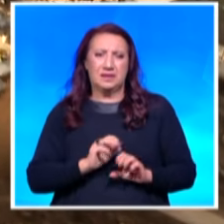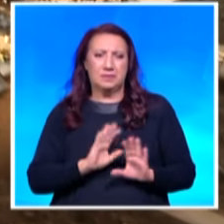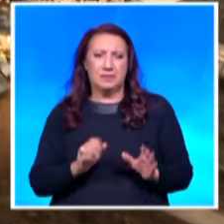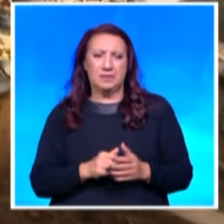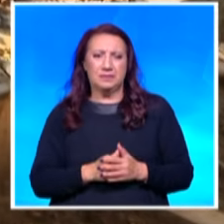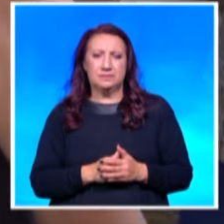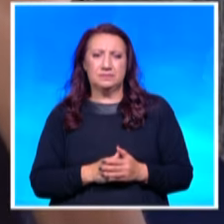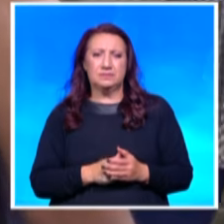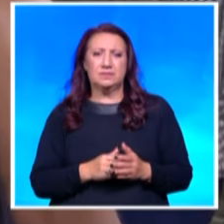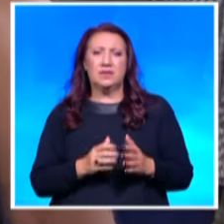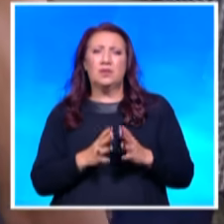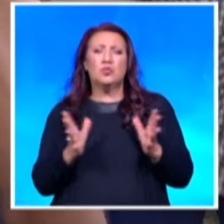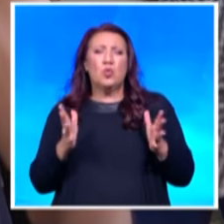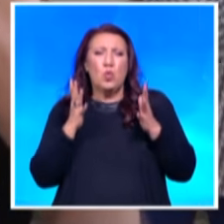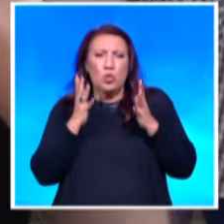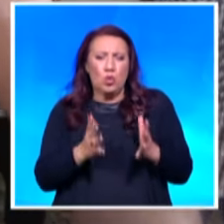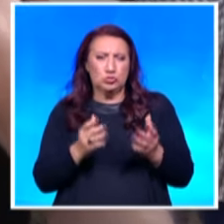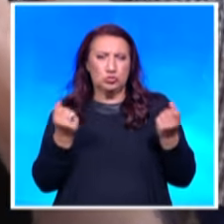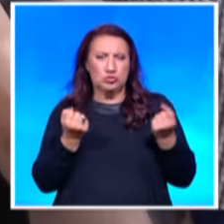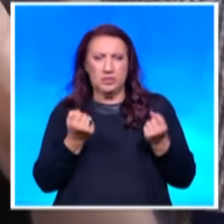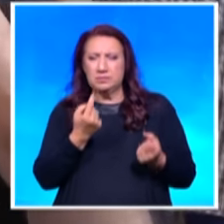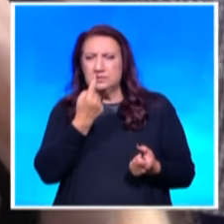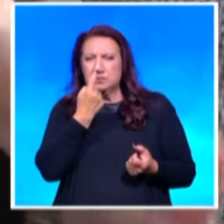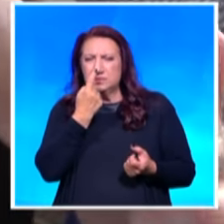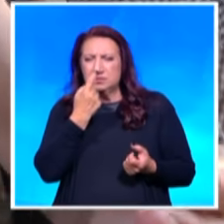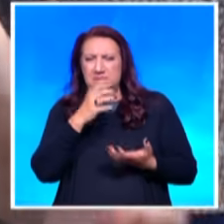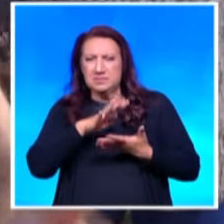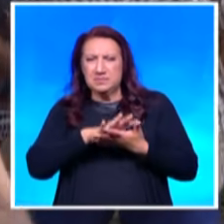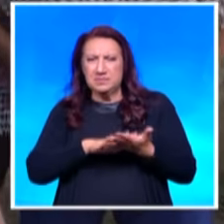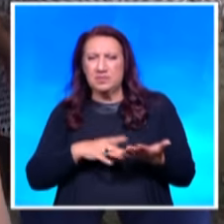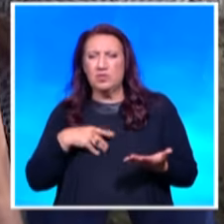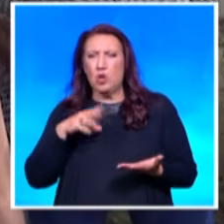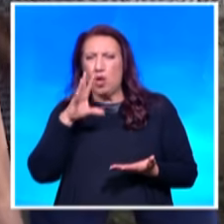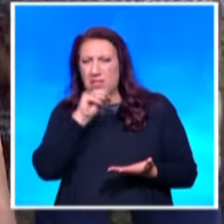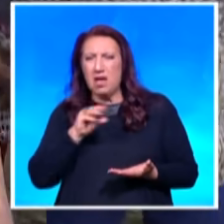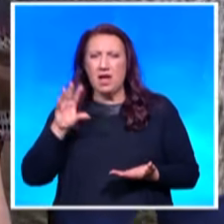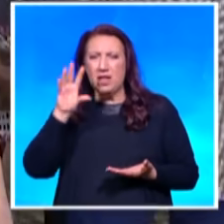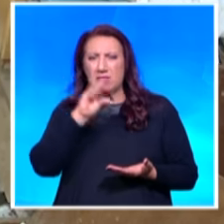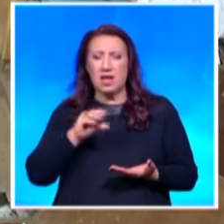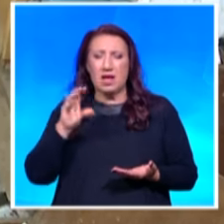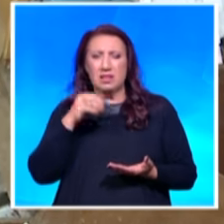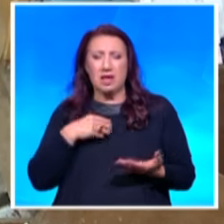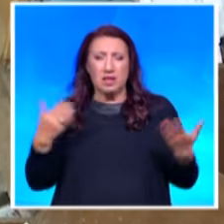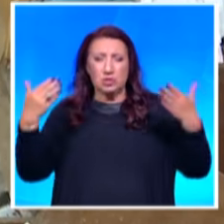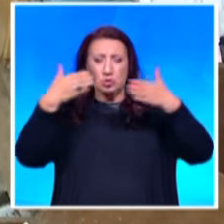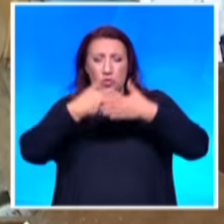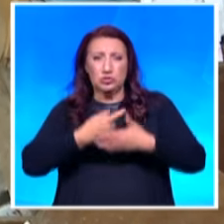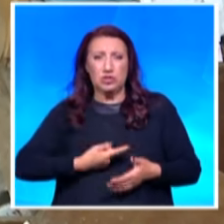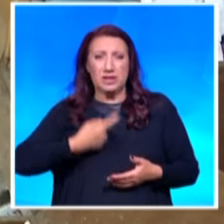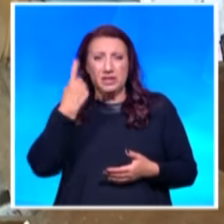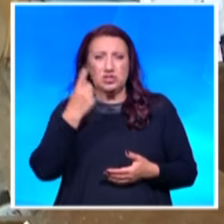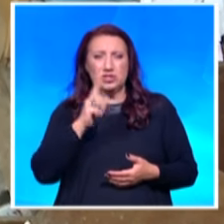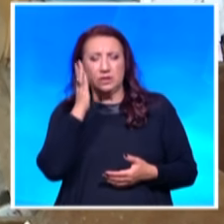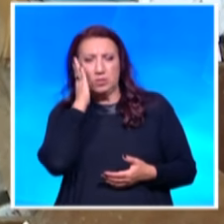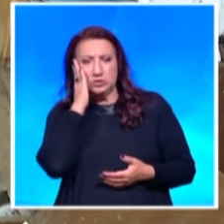Много лошо живеем тук, миризми. Лаяли от цяла нощ и нощеска, от един часа не съм спал, госпожа. Децата ни вече не искат тук,